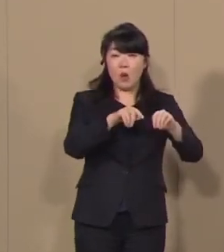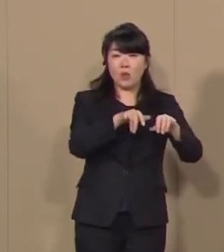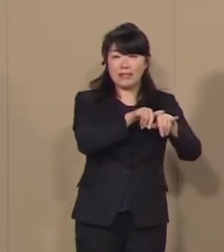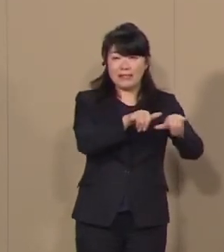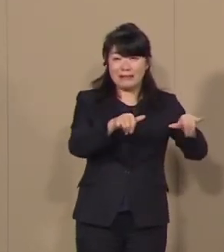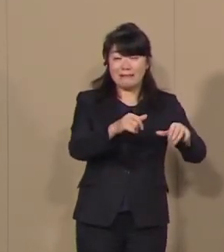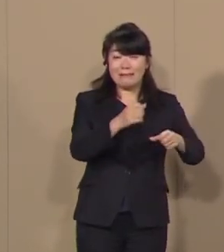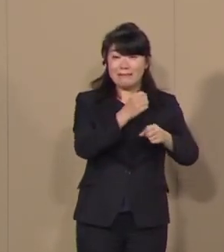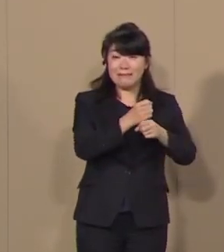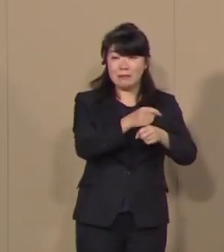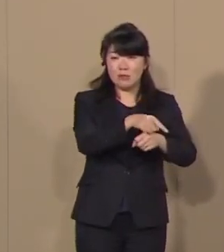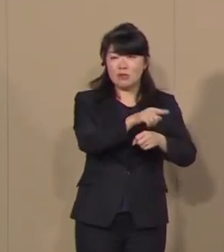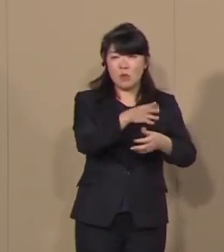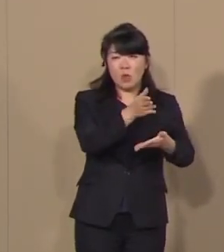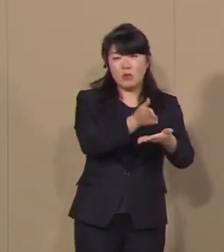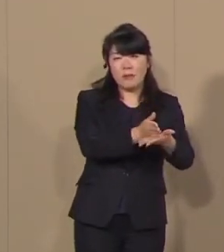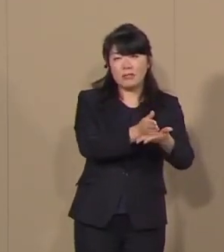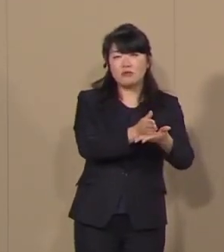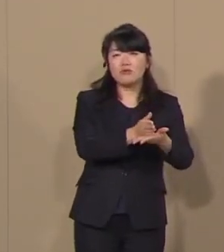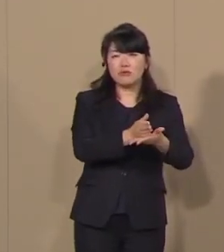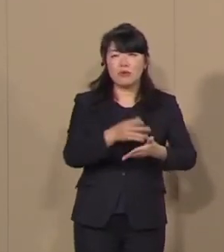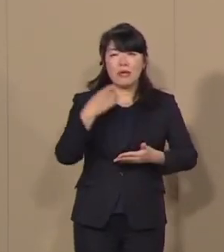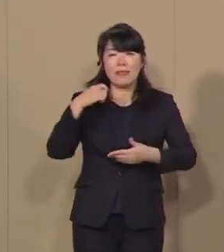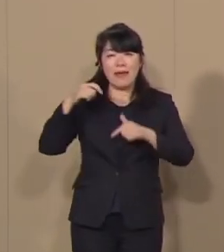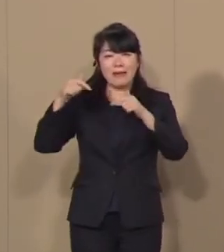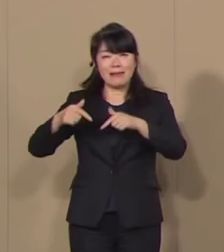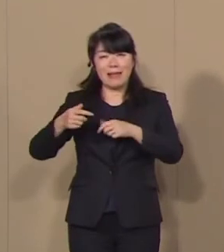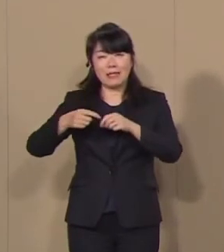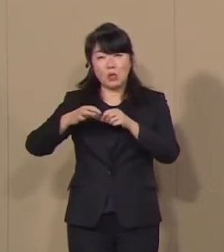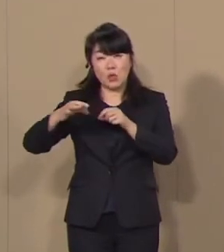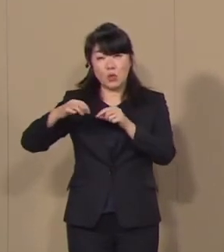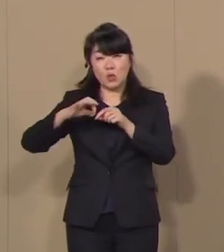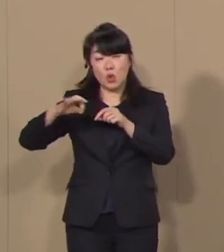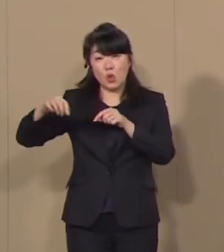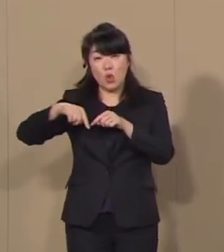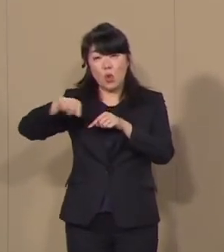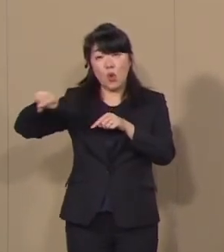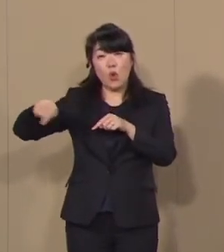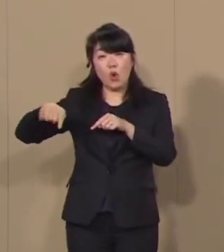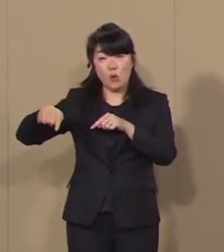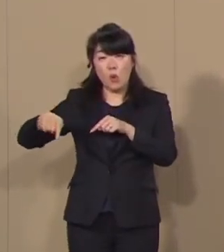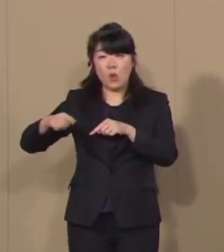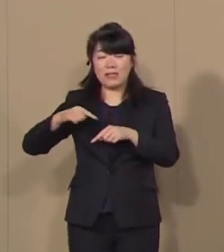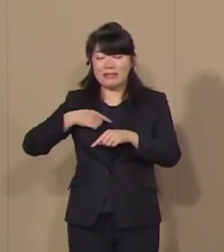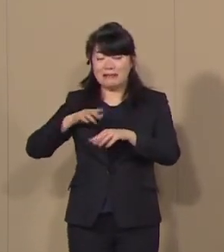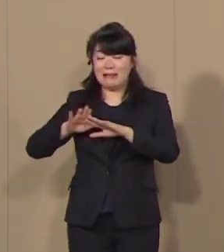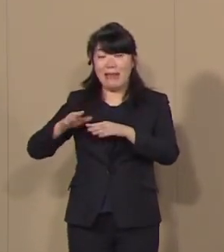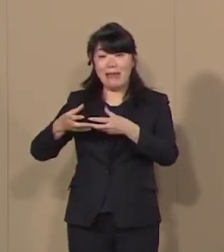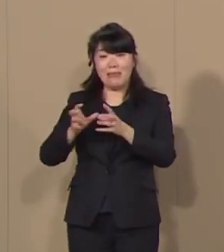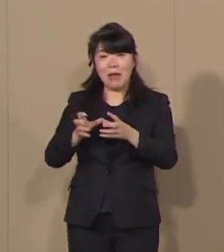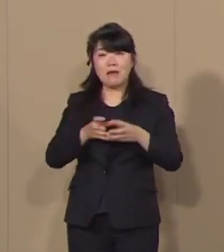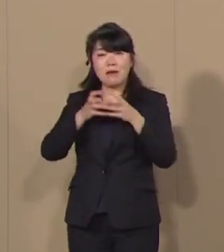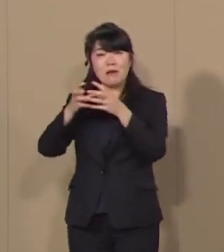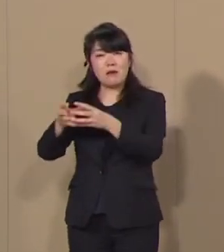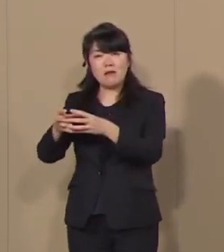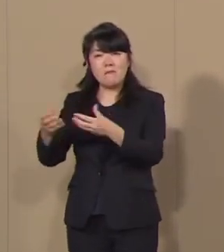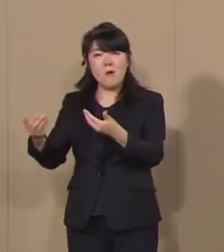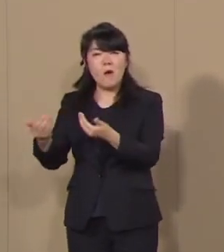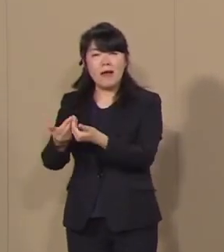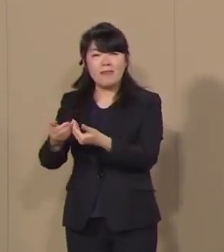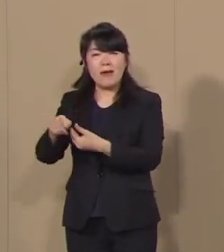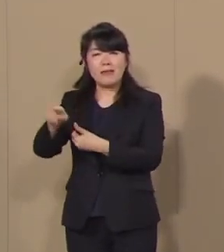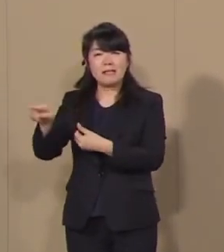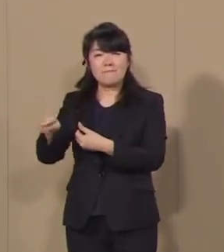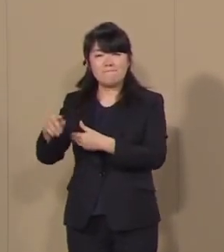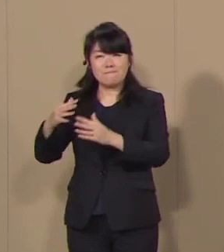いきます南西諸島の自衛隊配備に反対し沖縄南西諸島が再び戦場になること